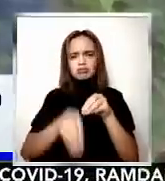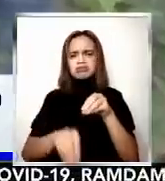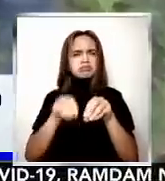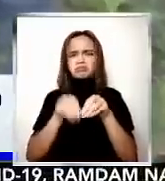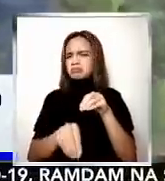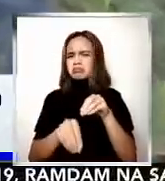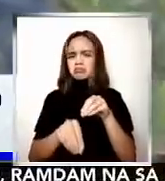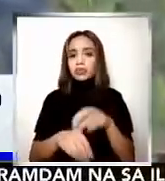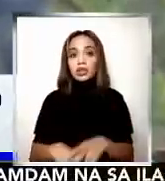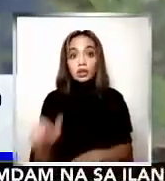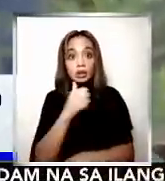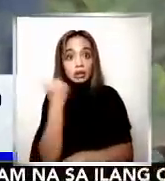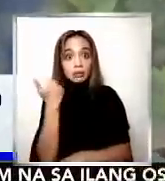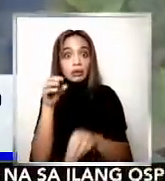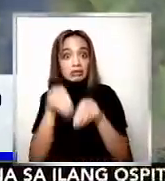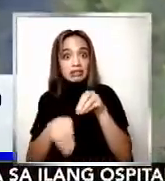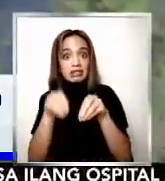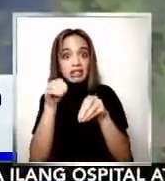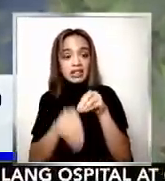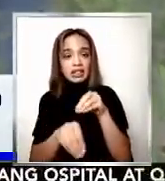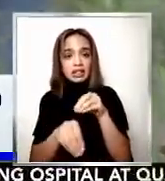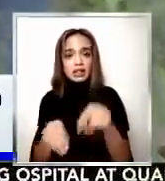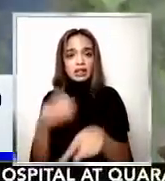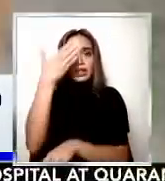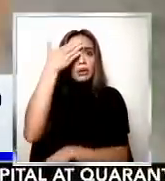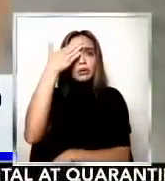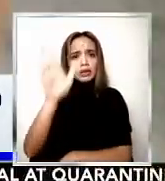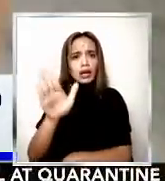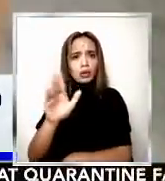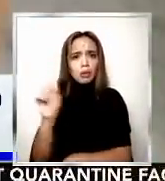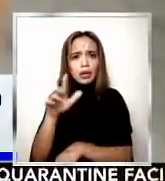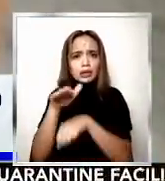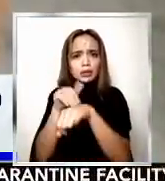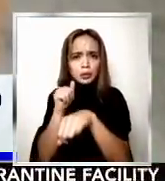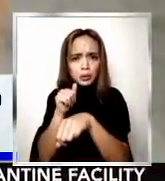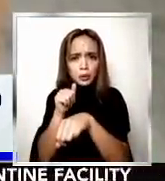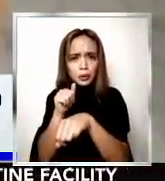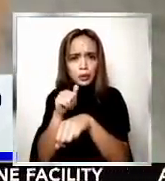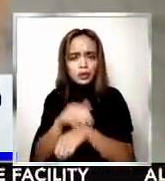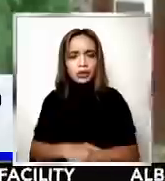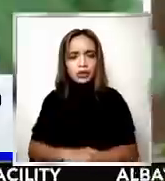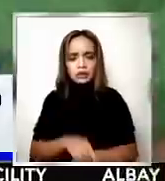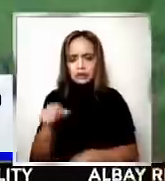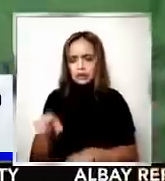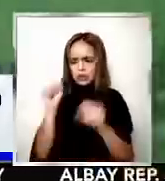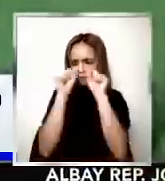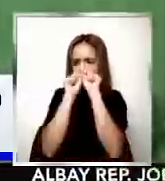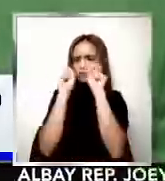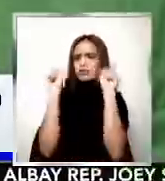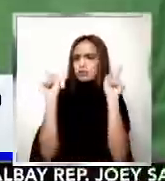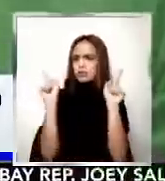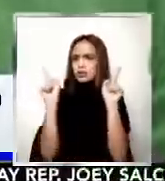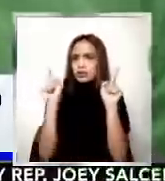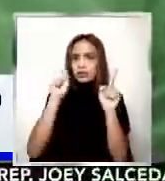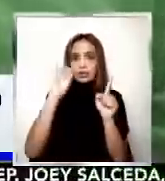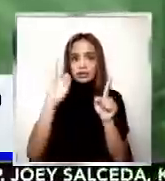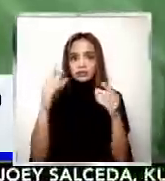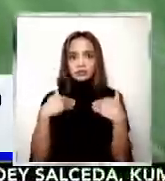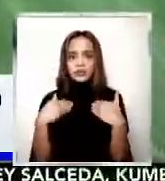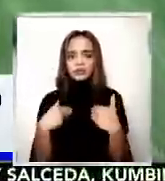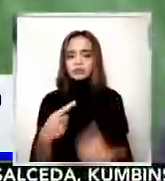tanim, ni hindi niya alam ang tawag. Nagugulat na nga lang daw siya sa tuwing may magsasabi sa kanyang